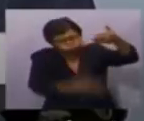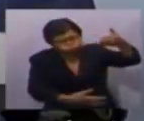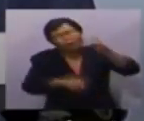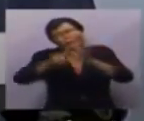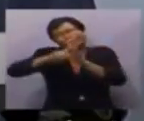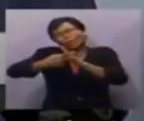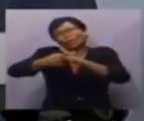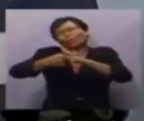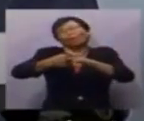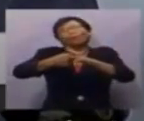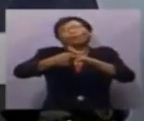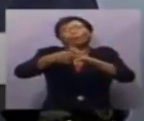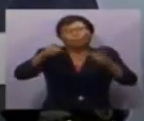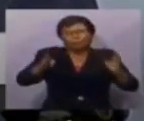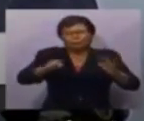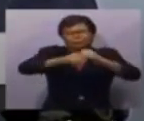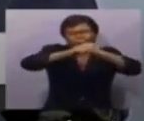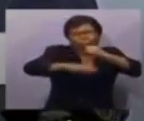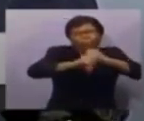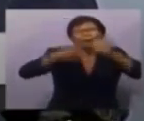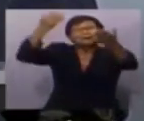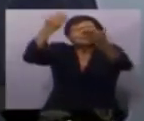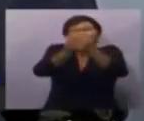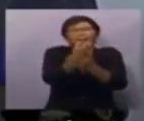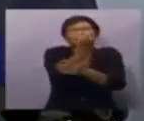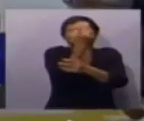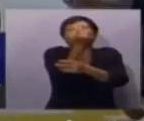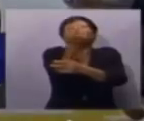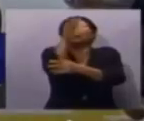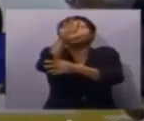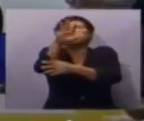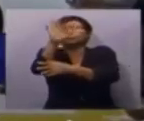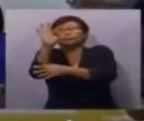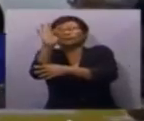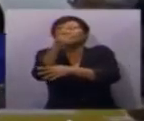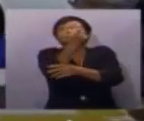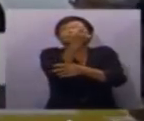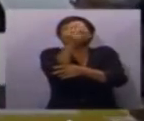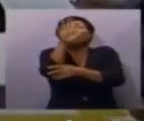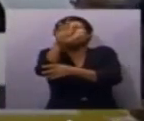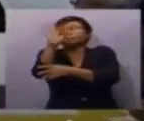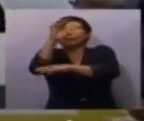berkempen sehingga jam 11.59 malam